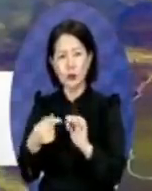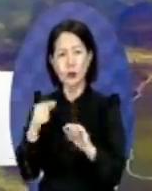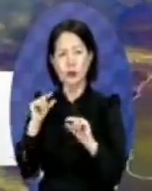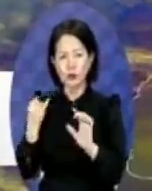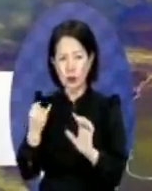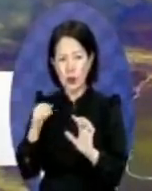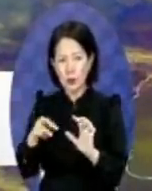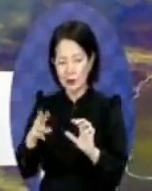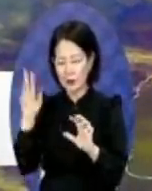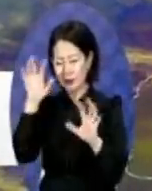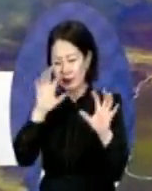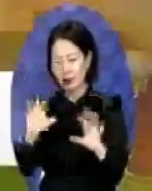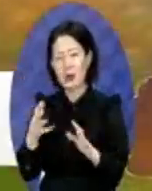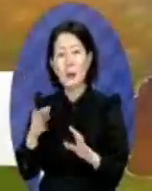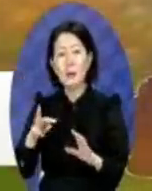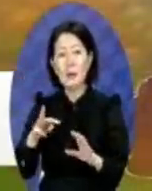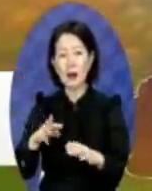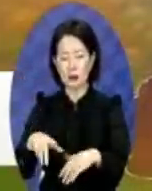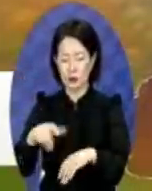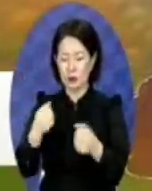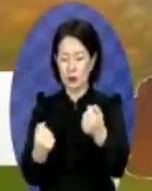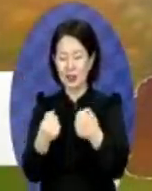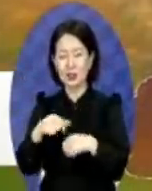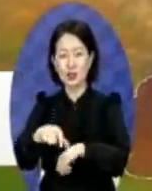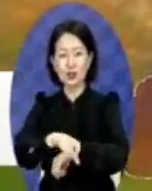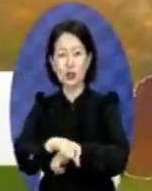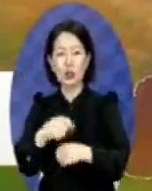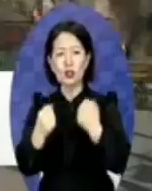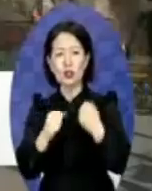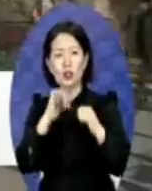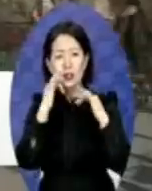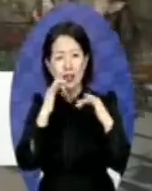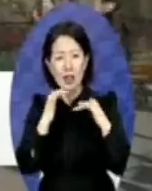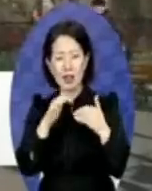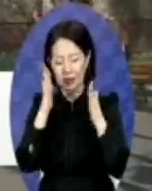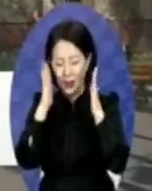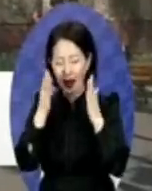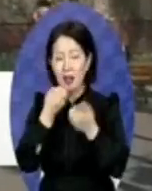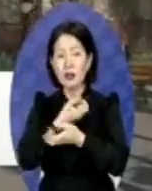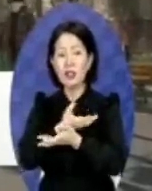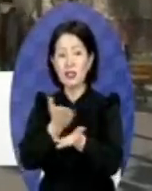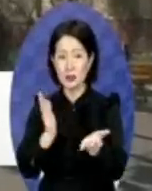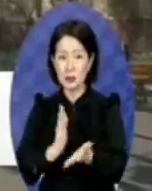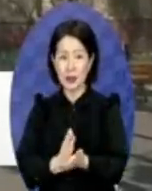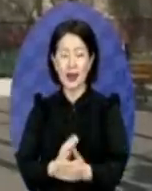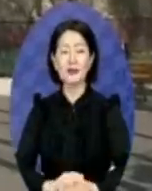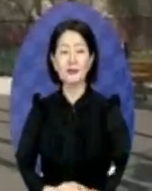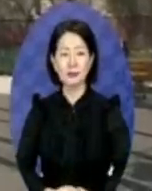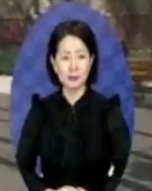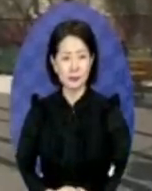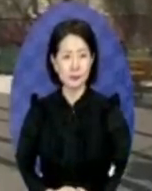байгааг хол замд явж байгаа тээврийн жолоочдод цагуур орчны шинжилгээний газраас анхааруулж байна.